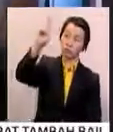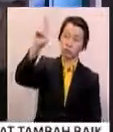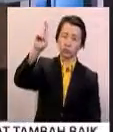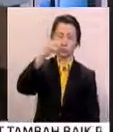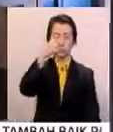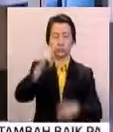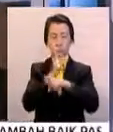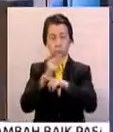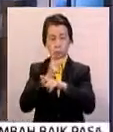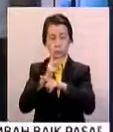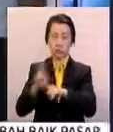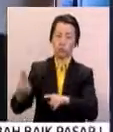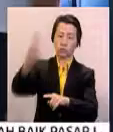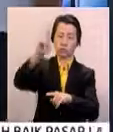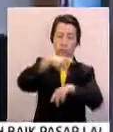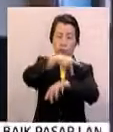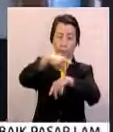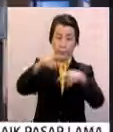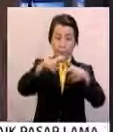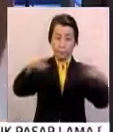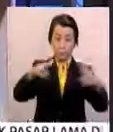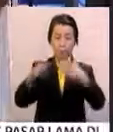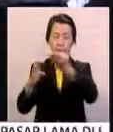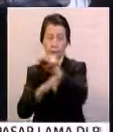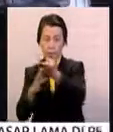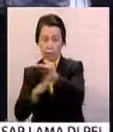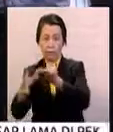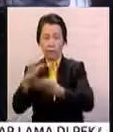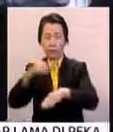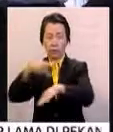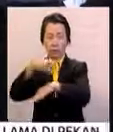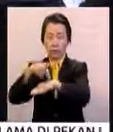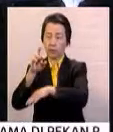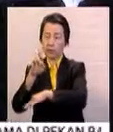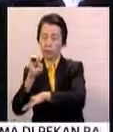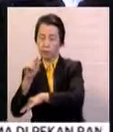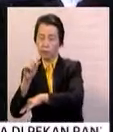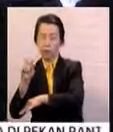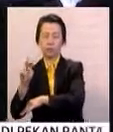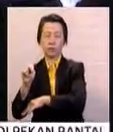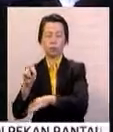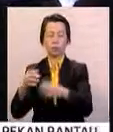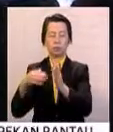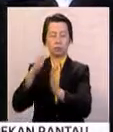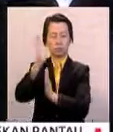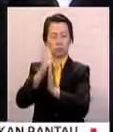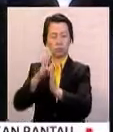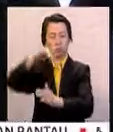laluan komuter utara Padang Besar, Butterworth dan Padang Rengas, Bukit Mertajam.